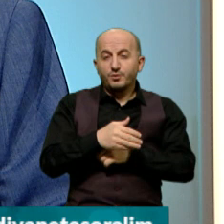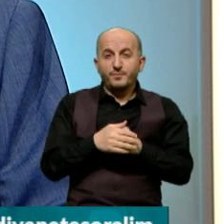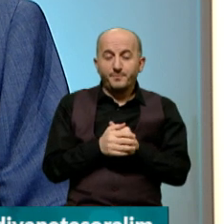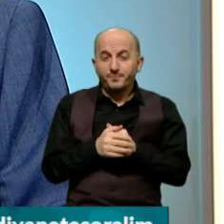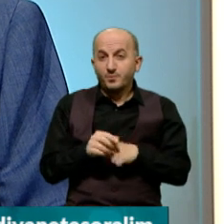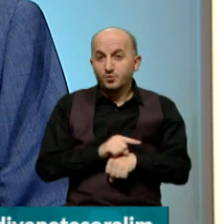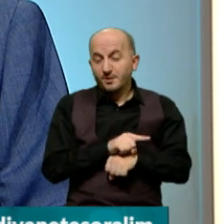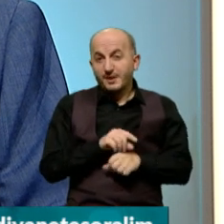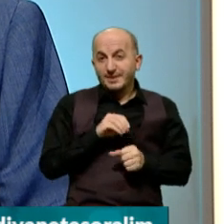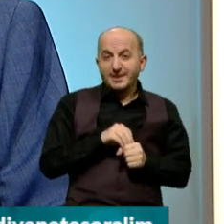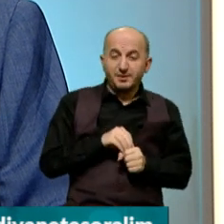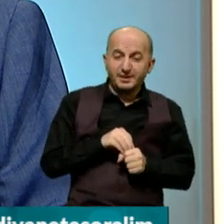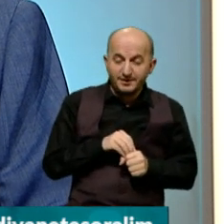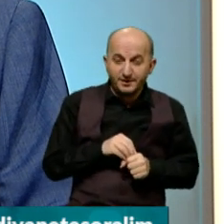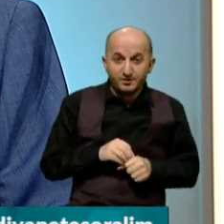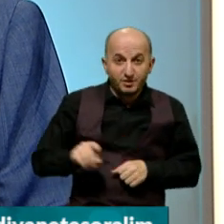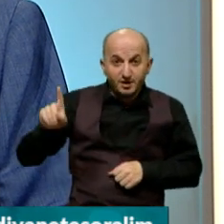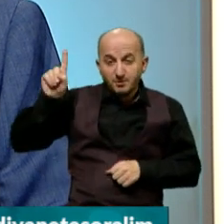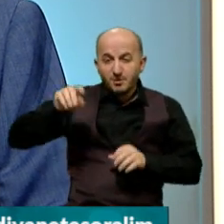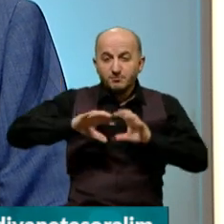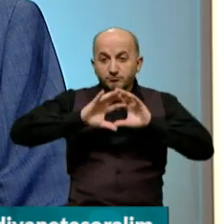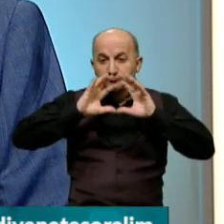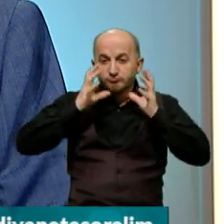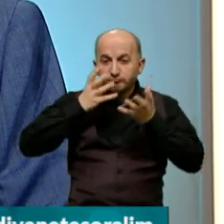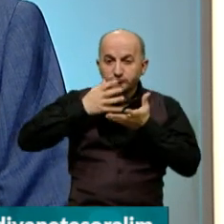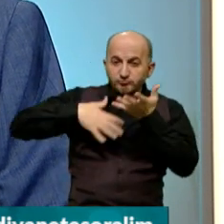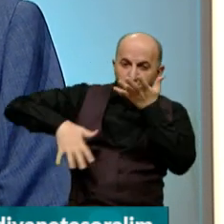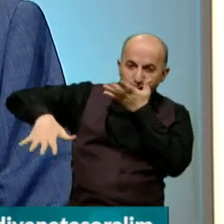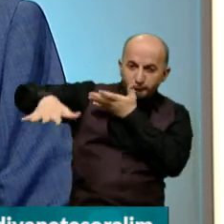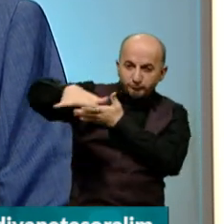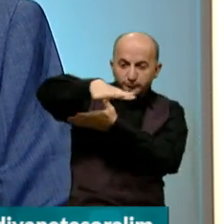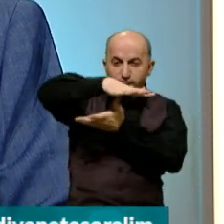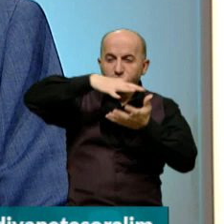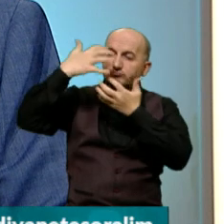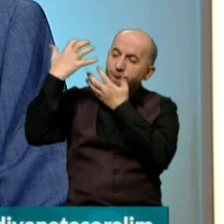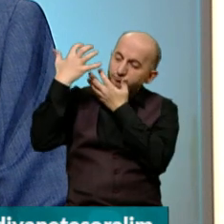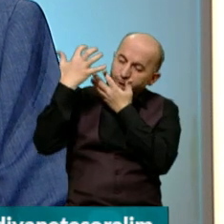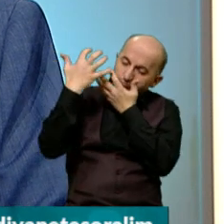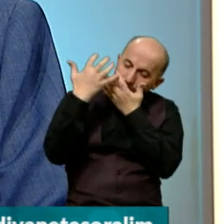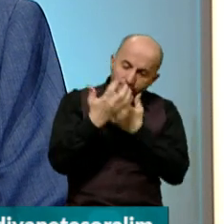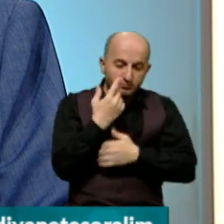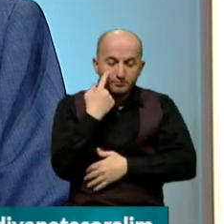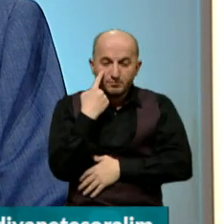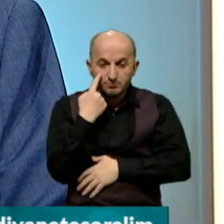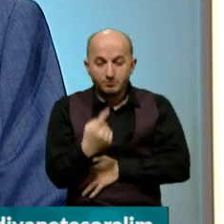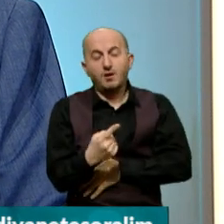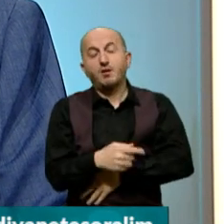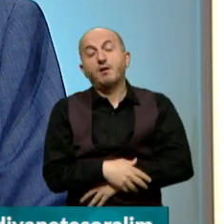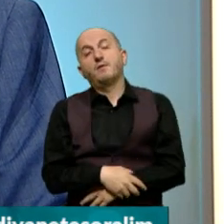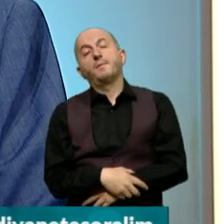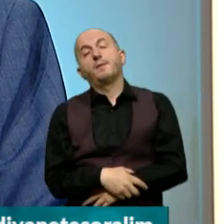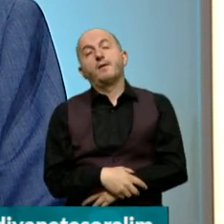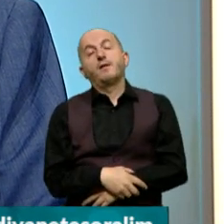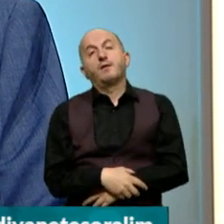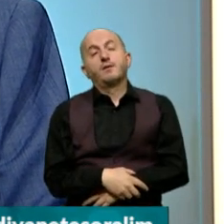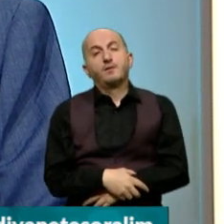zaman diliminde Cenab-ı Hak kainata, dünya semasına rahmetiyle tecelli buyurur. Ve